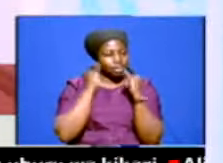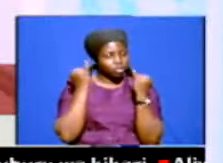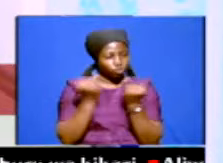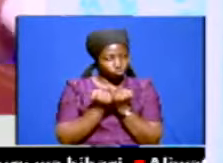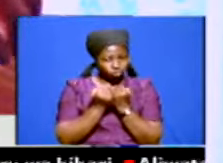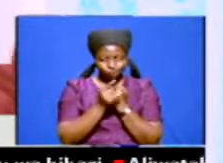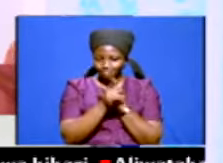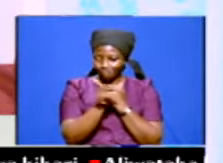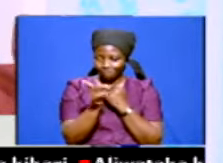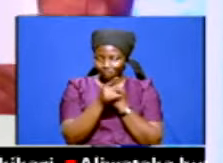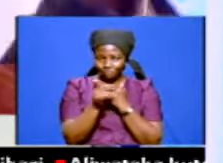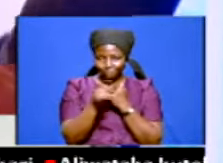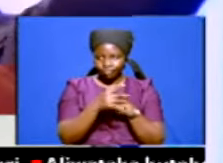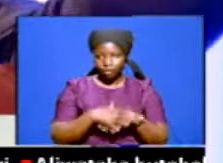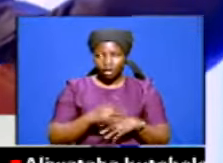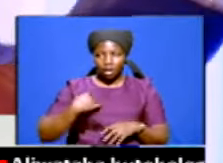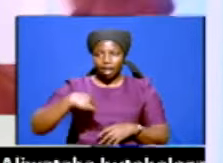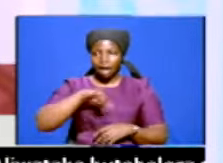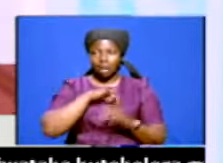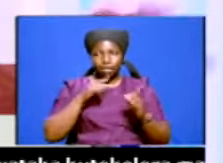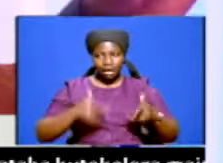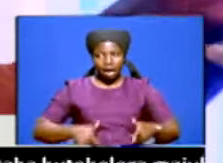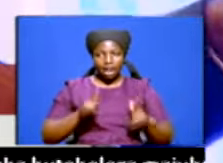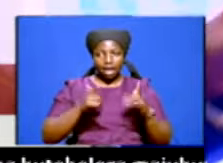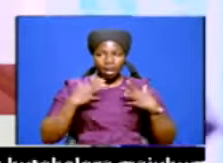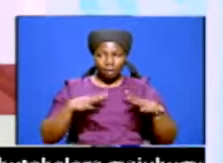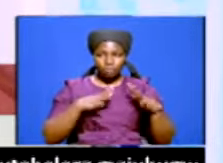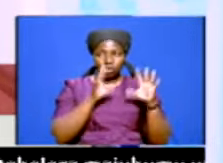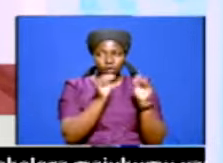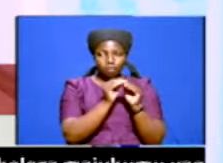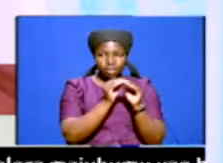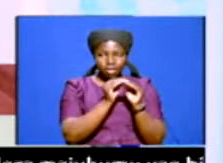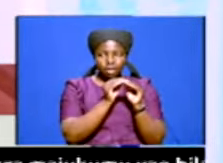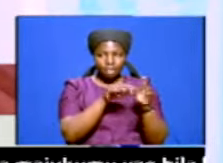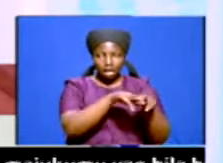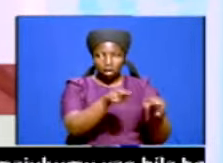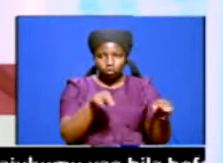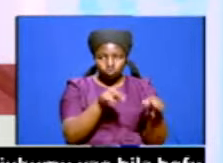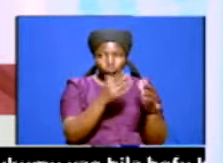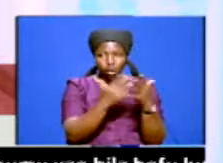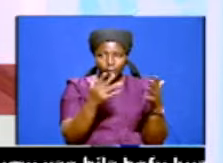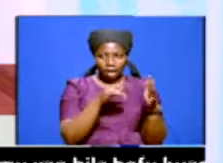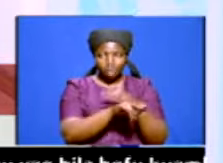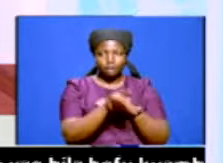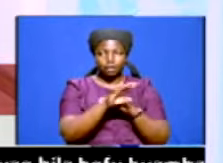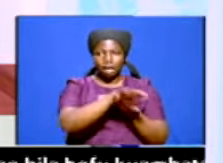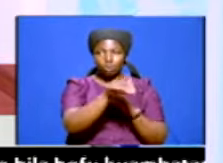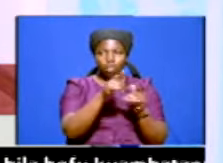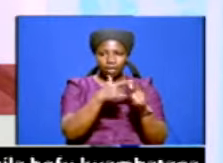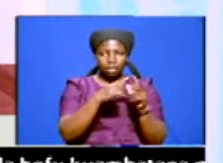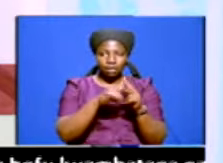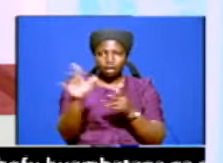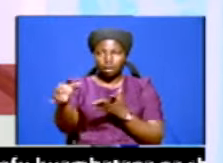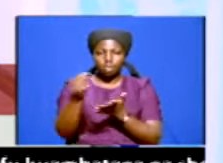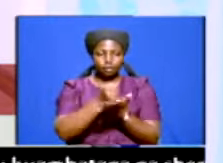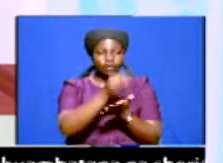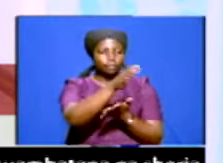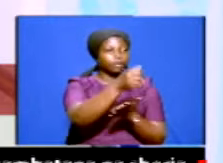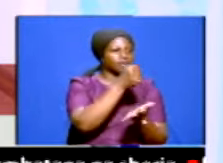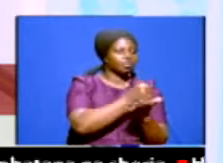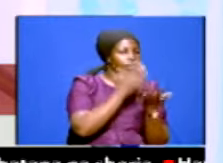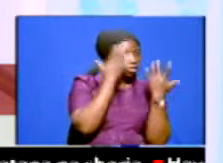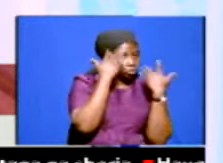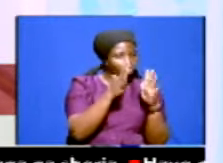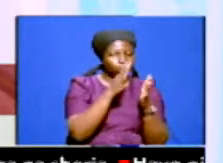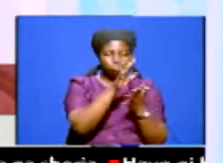We don't allow people sitting in a room somewhere in town and starting to recruit. We don't know where they are taking